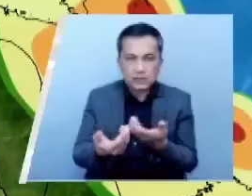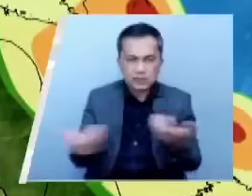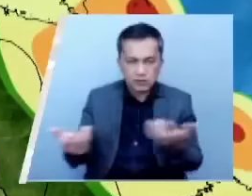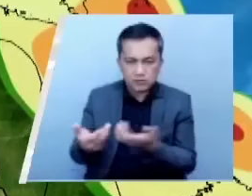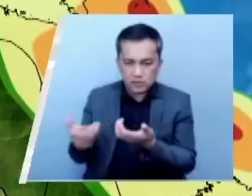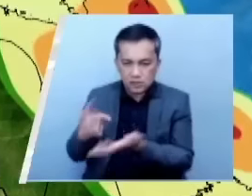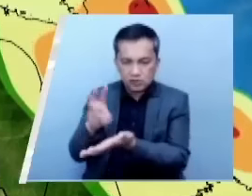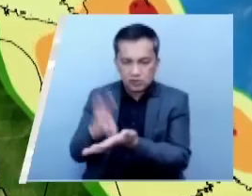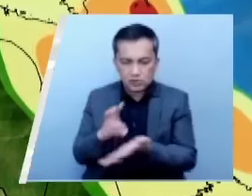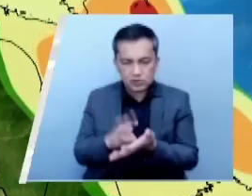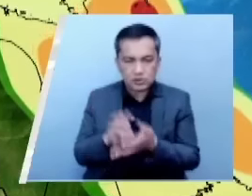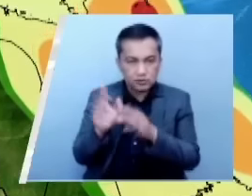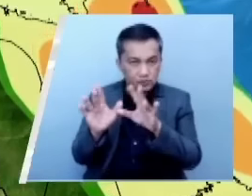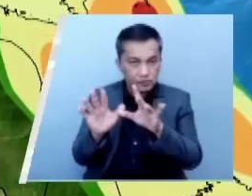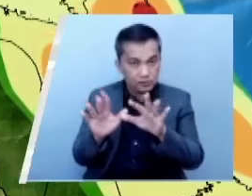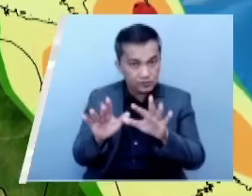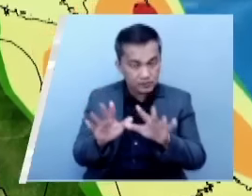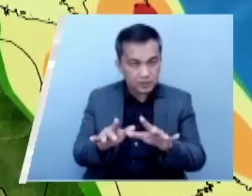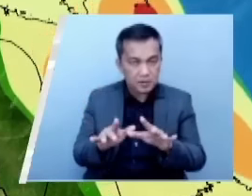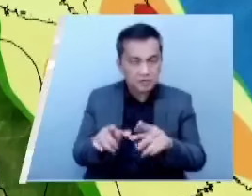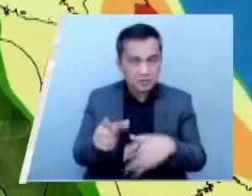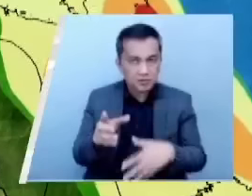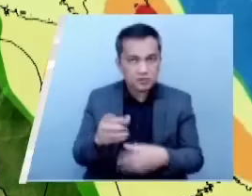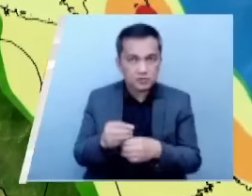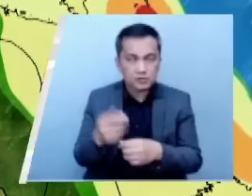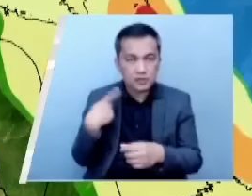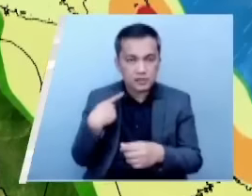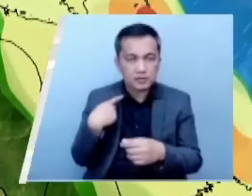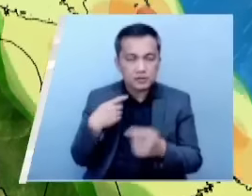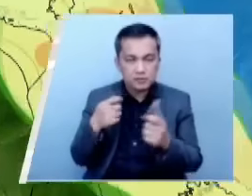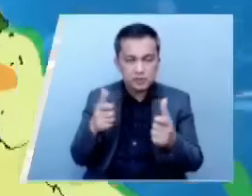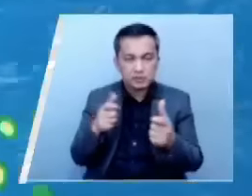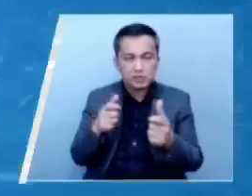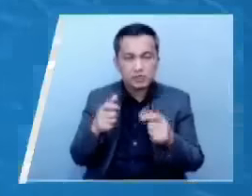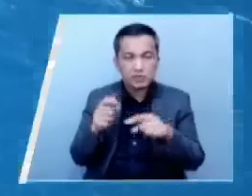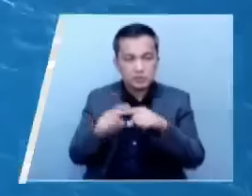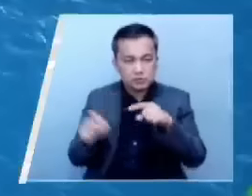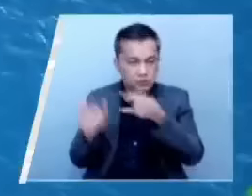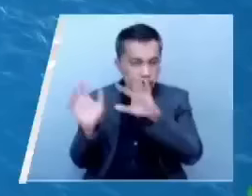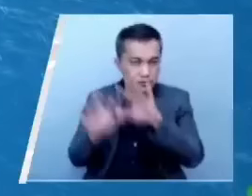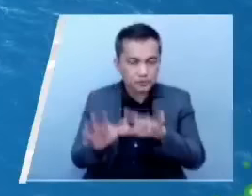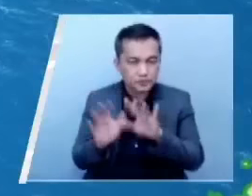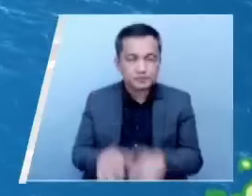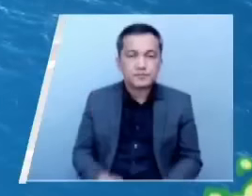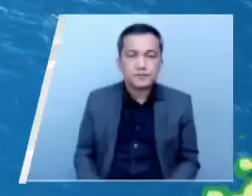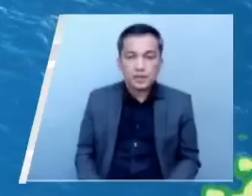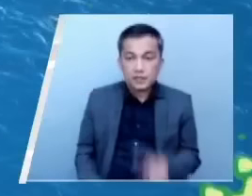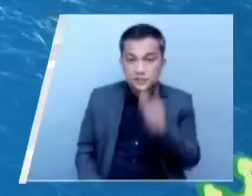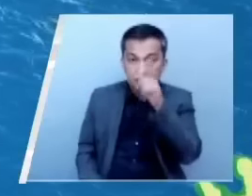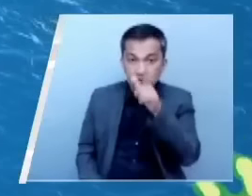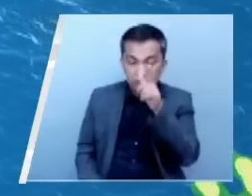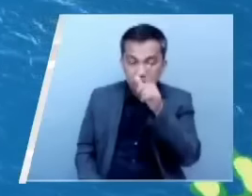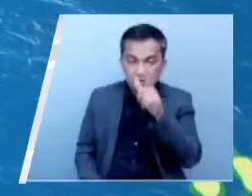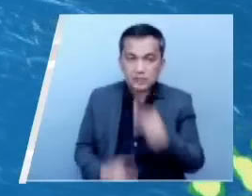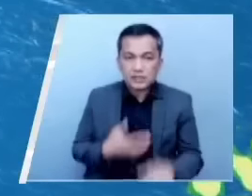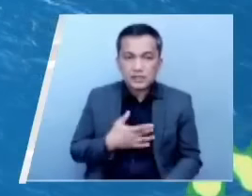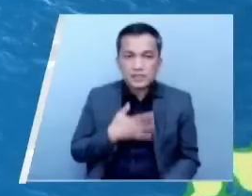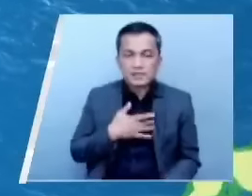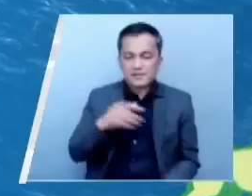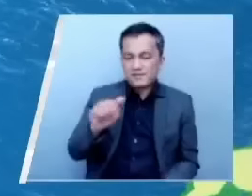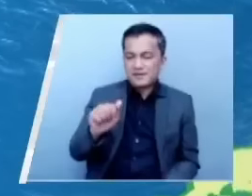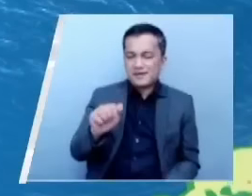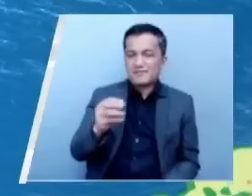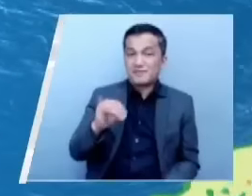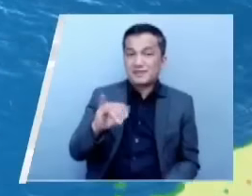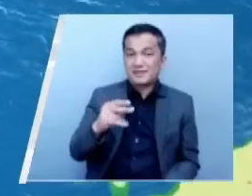maliban na lang kung magkaka-thunderstorms. Sa mga Tagaluzon, ramdam pa rin ang ihip ng amihan, lalo na sa gabi